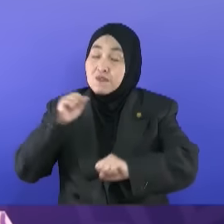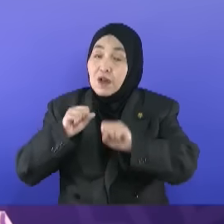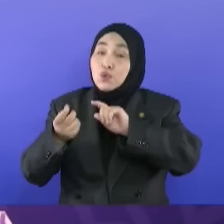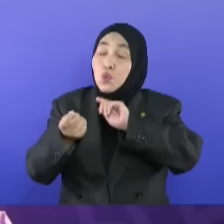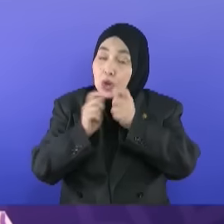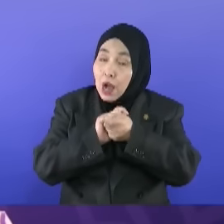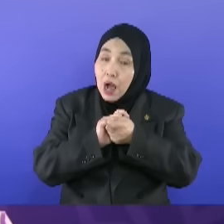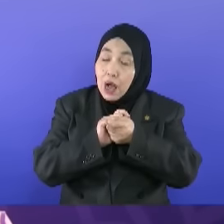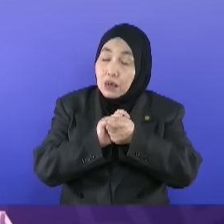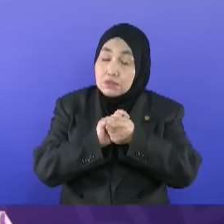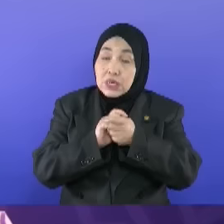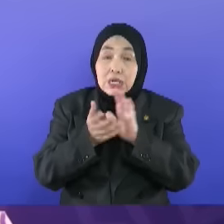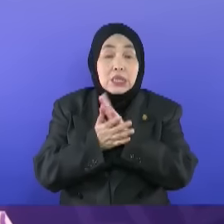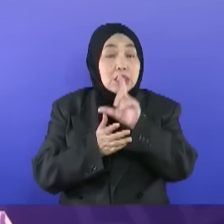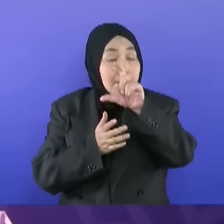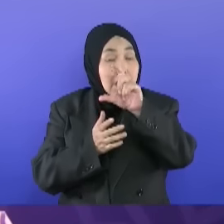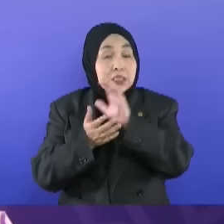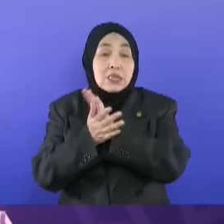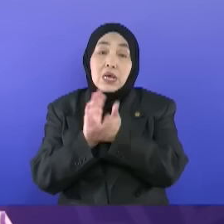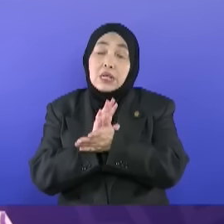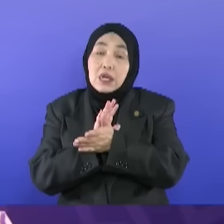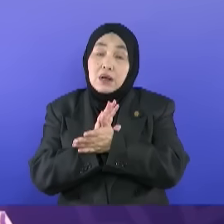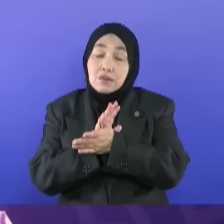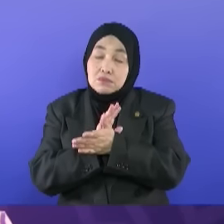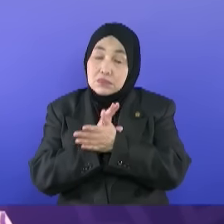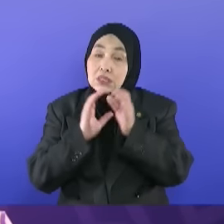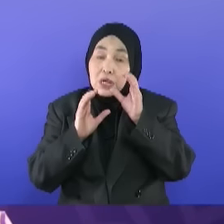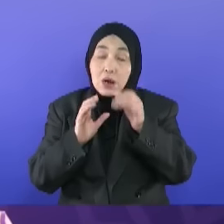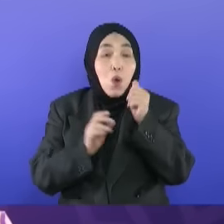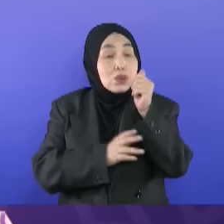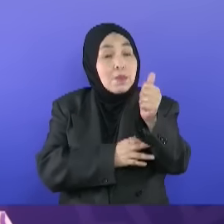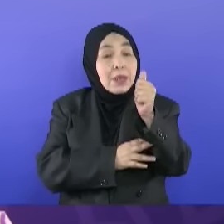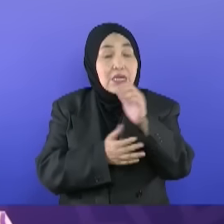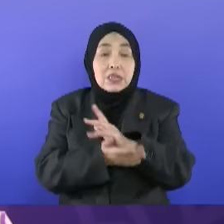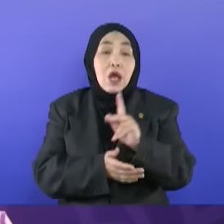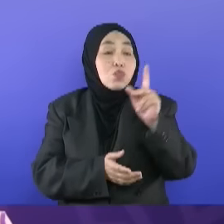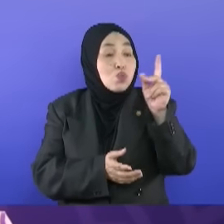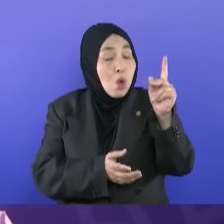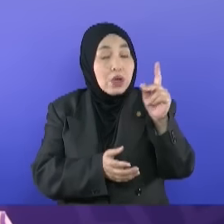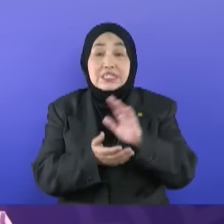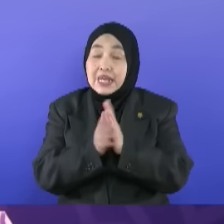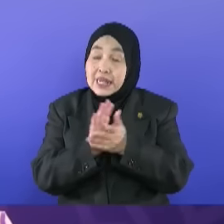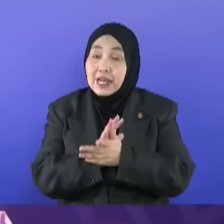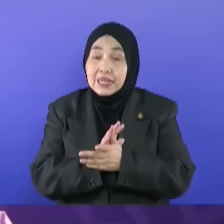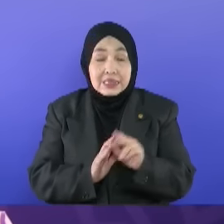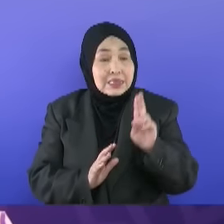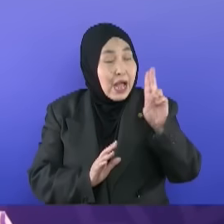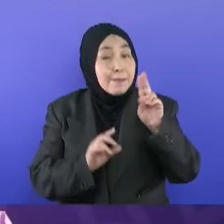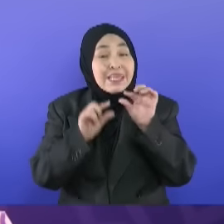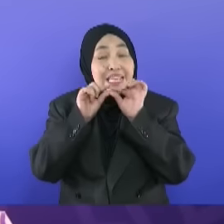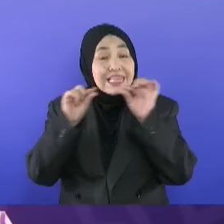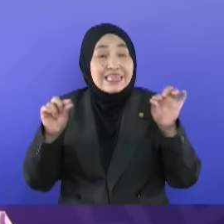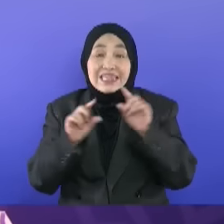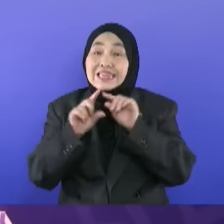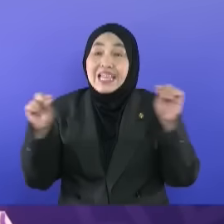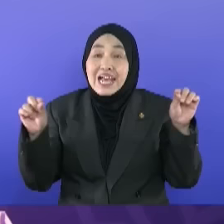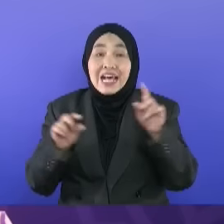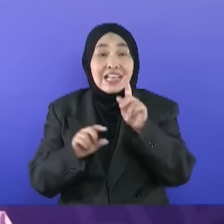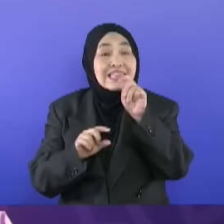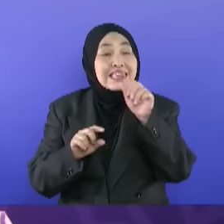tukarkan a ta itu jadi tebal, maka dia secara automatik akan jadi ta. Jadi ta tu dia bukan nipis. Ta